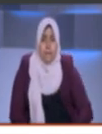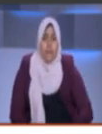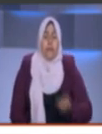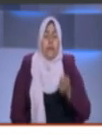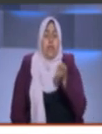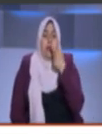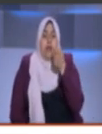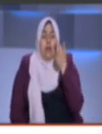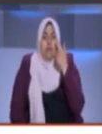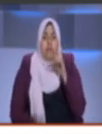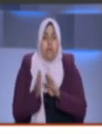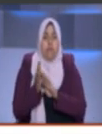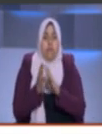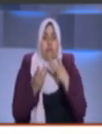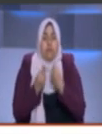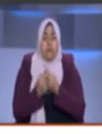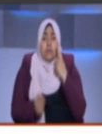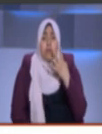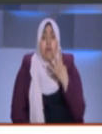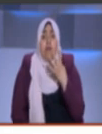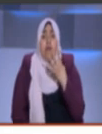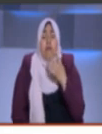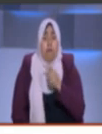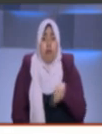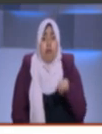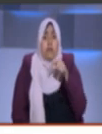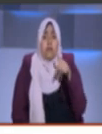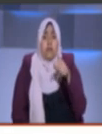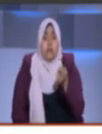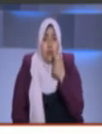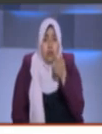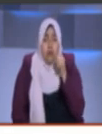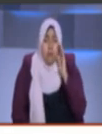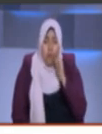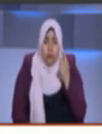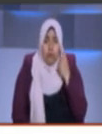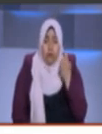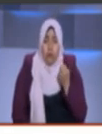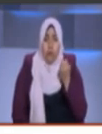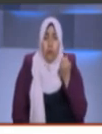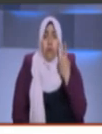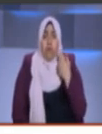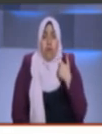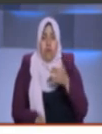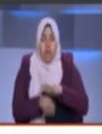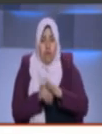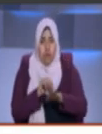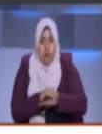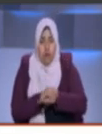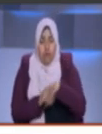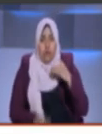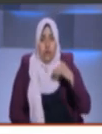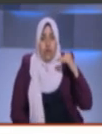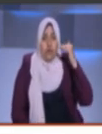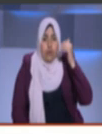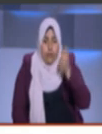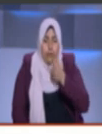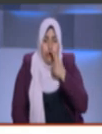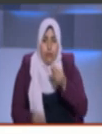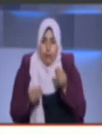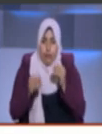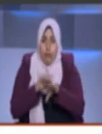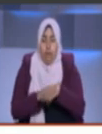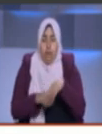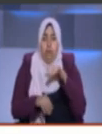العلاجات الواعده. هناك 4 إلى 6 علاجات ممكن ان تكون واعده في انه يكون لها مستقبل في علاج هذا